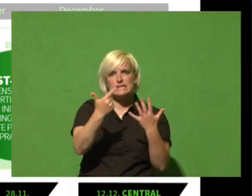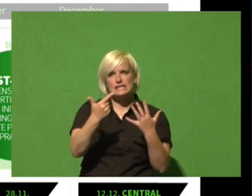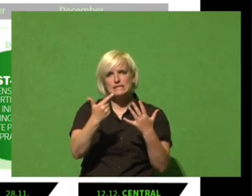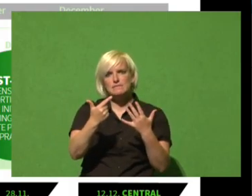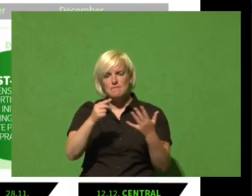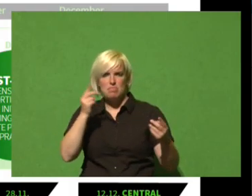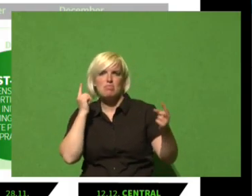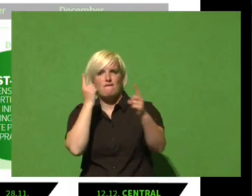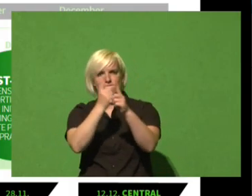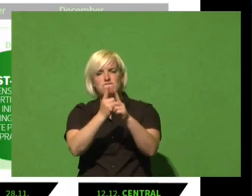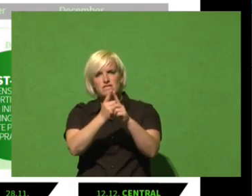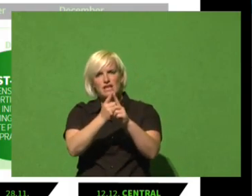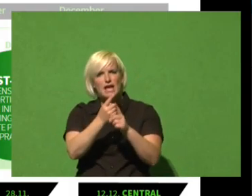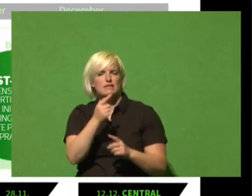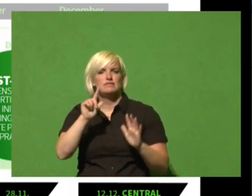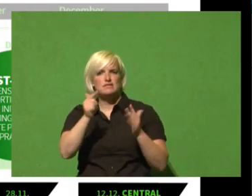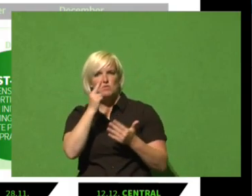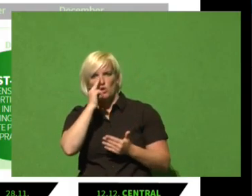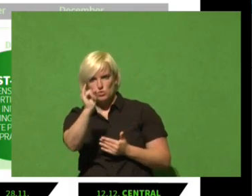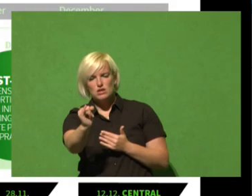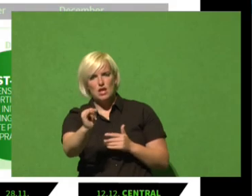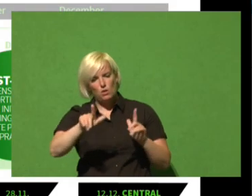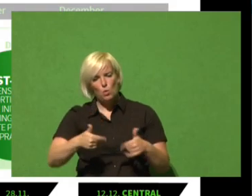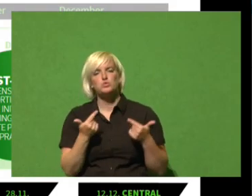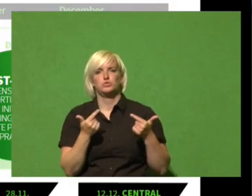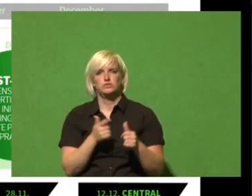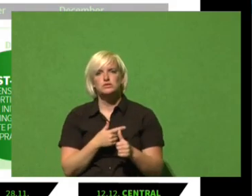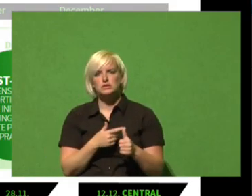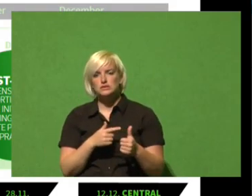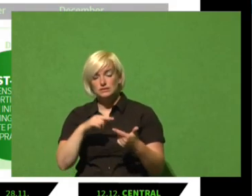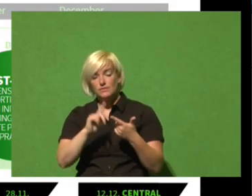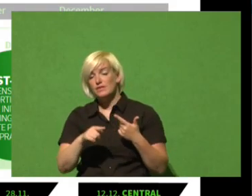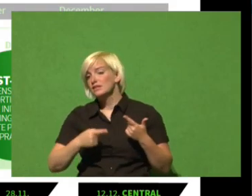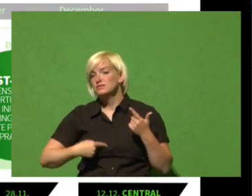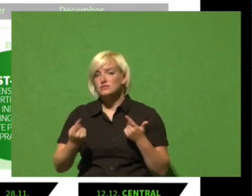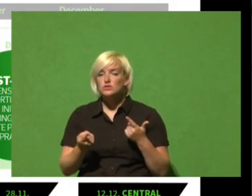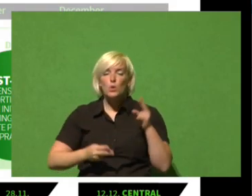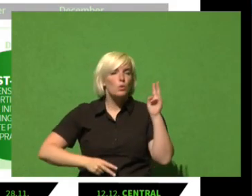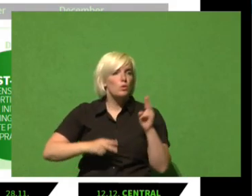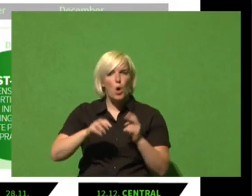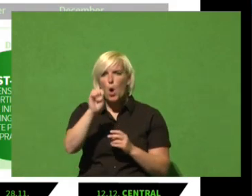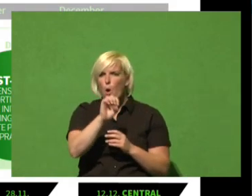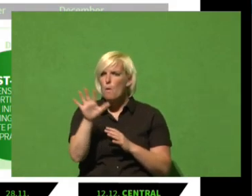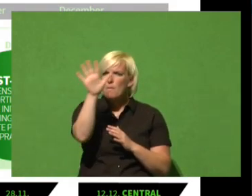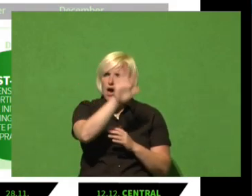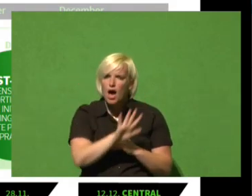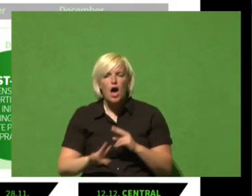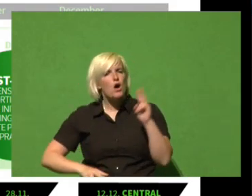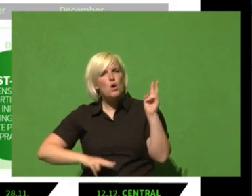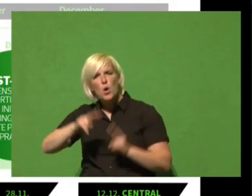am 7. Juni. Dann geht es weiter, dass wir in verschiedenen europäischen Ländern Summer